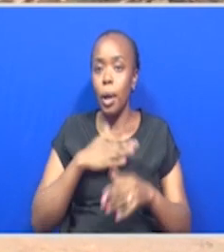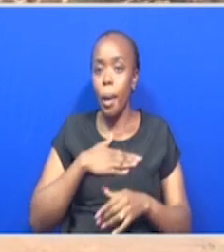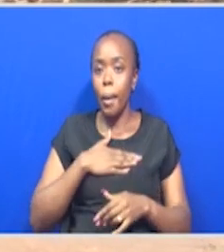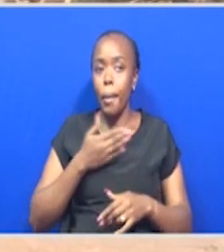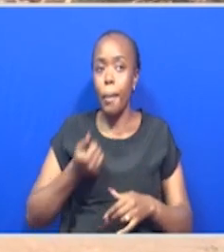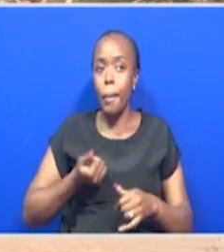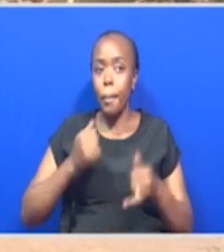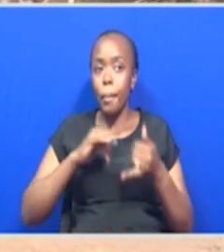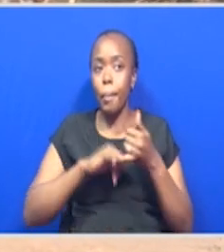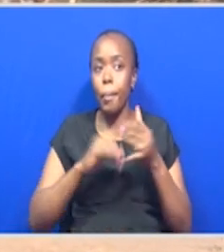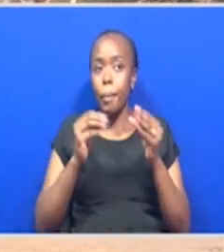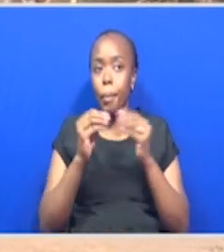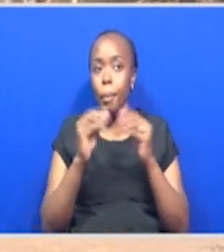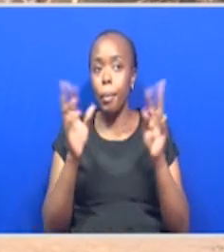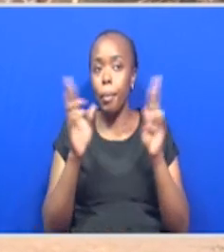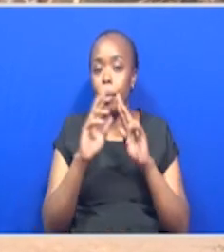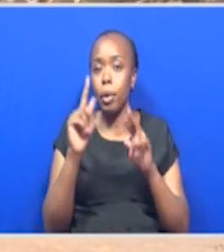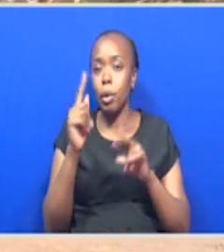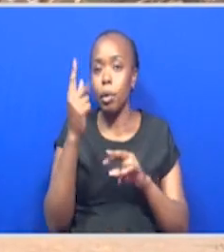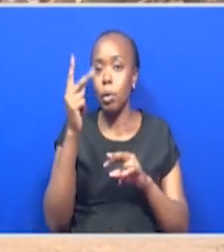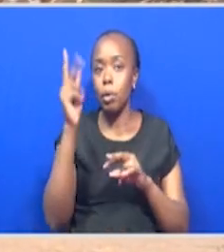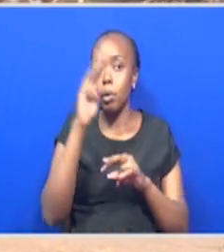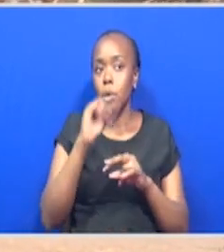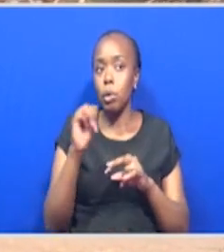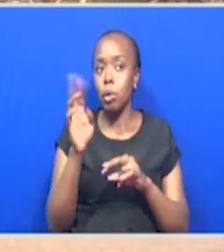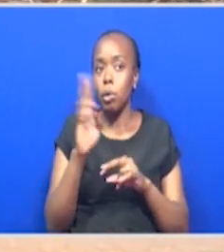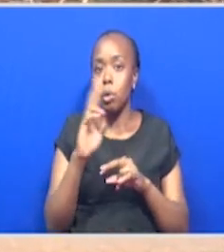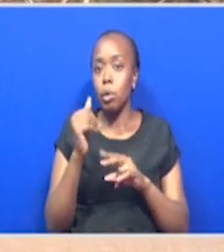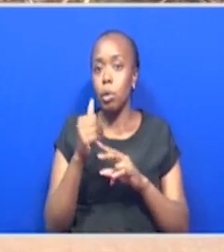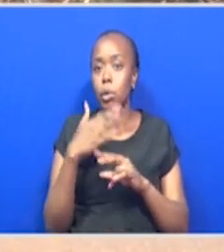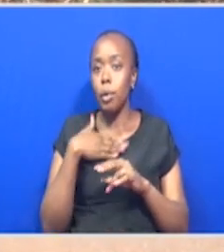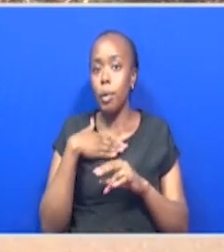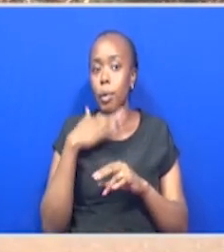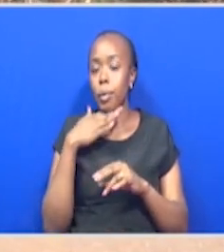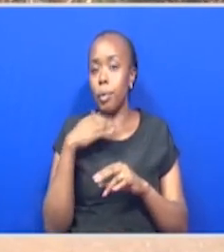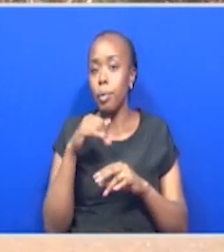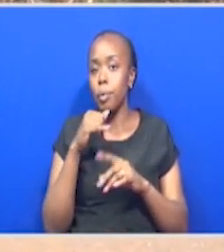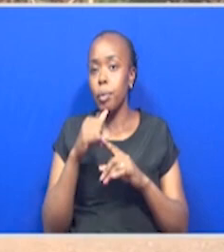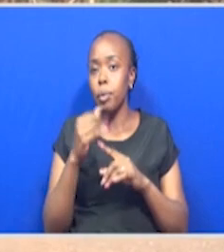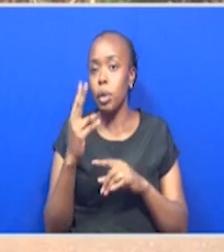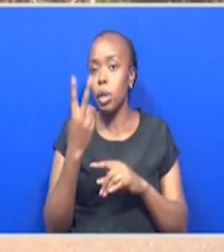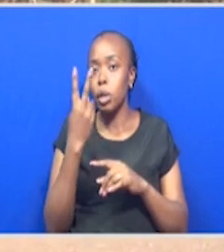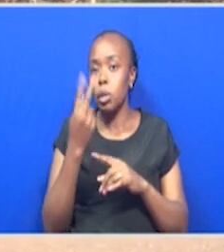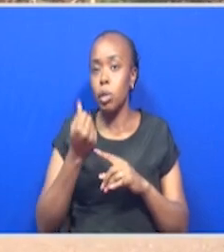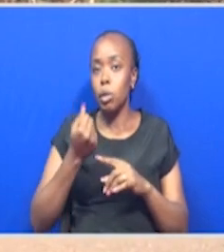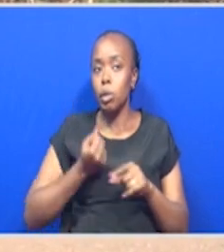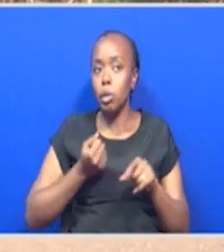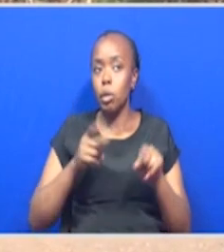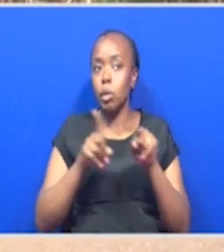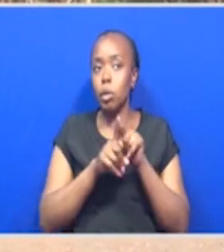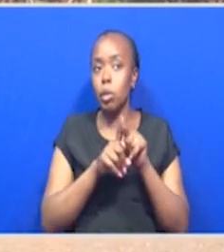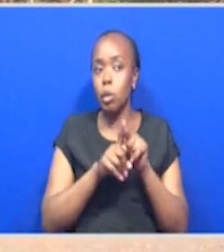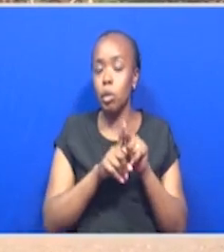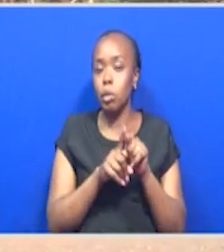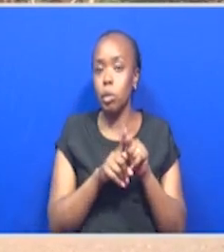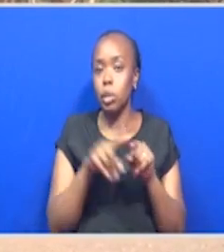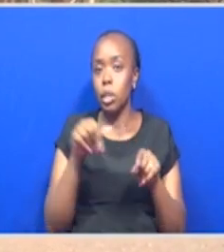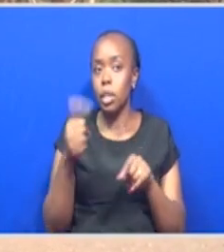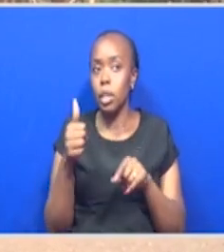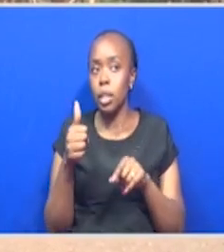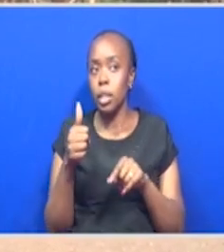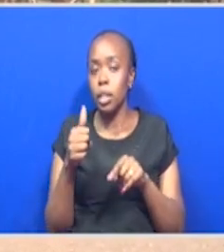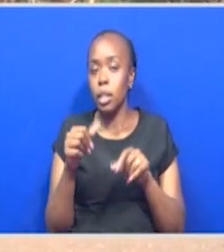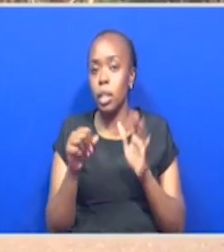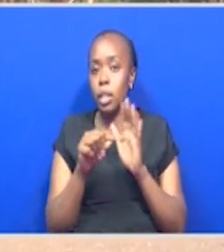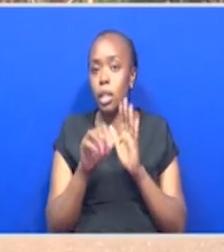akapatikana kama kilomita moja nyuma yangu akiwa ameaga. Wasichana wawili, mmoja wa junior na mmoja wa sand